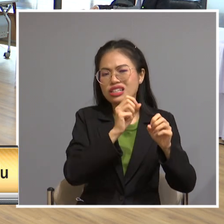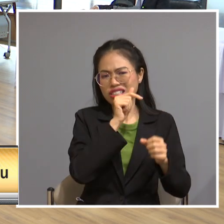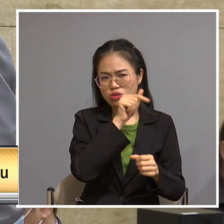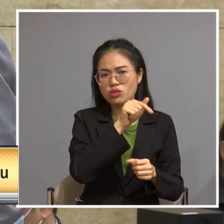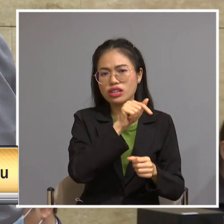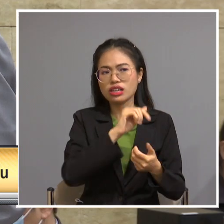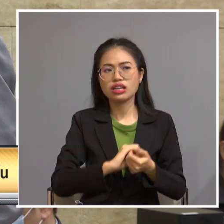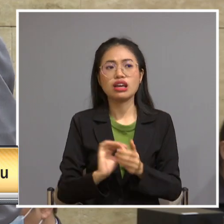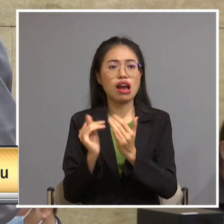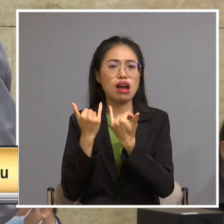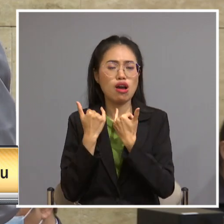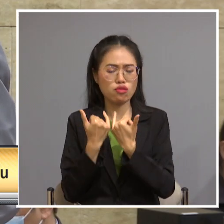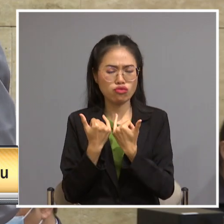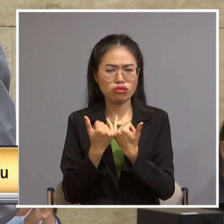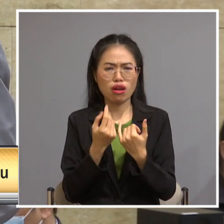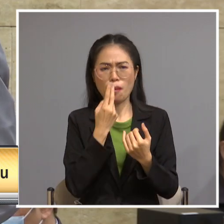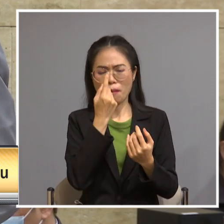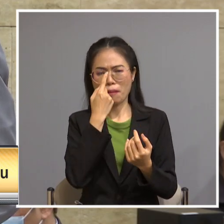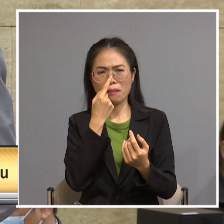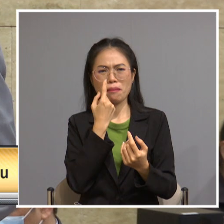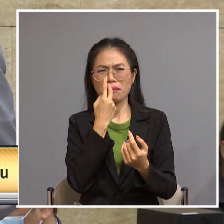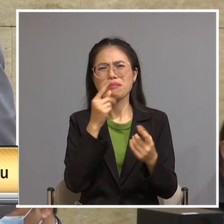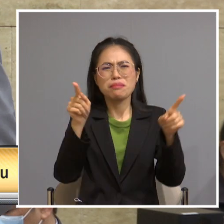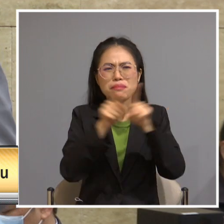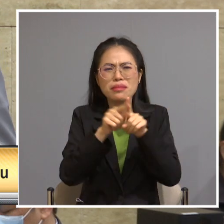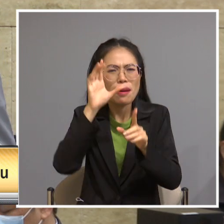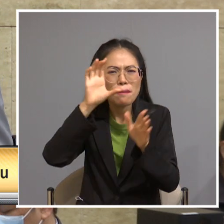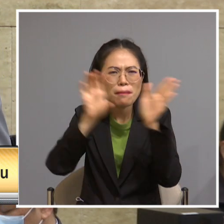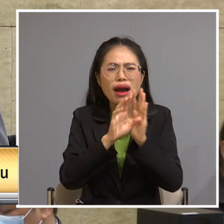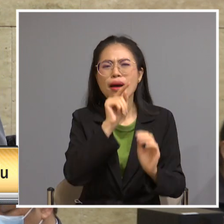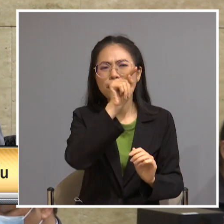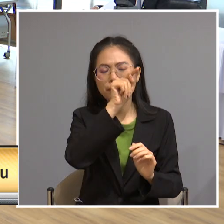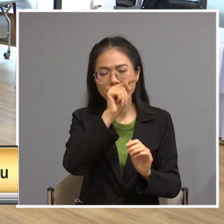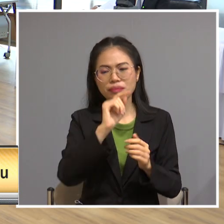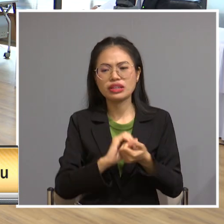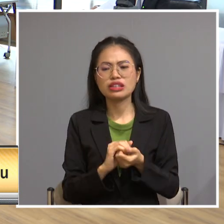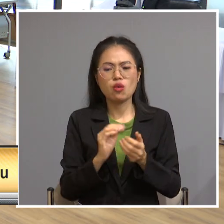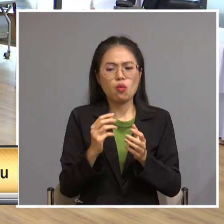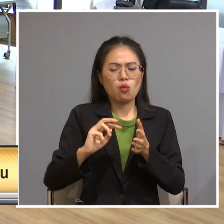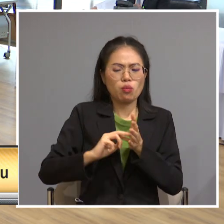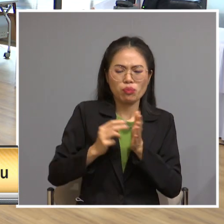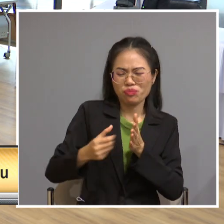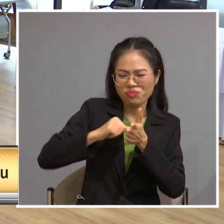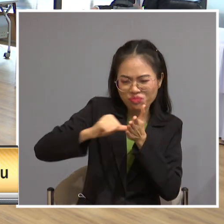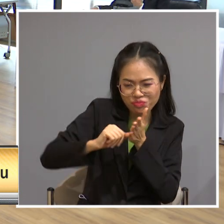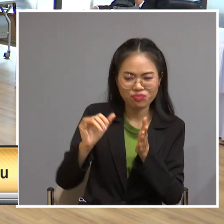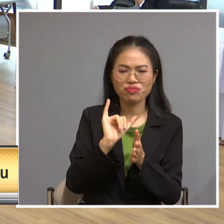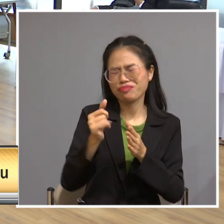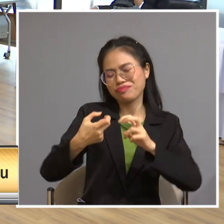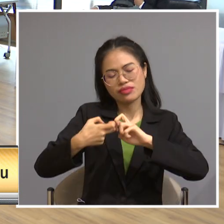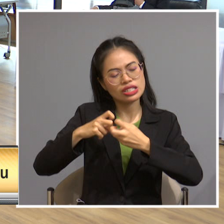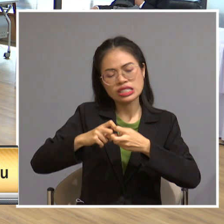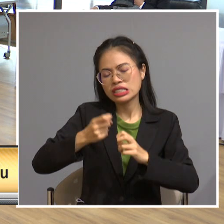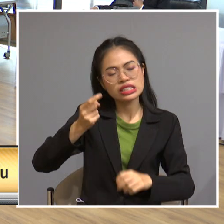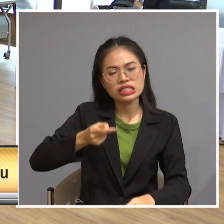บน่ะปัจุบัสถานการณมัเป็นแบบนี้ครัไม่มีหนทางใดเลยที่จะแก้ปัหาได้เทศบามเลย